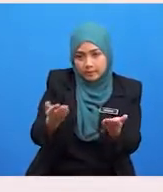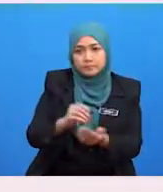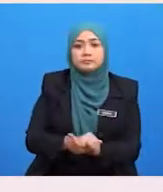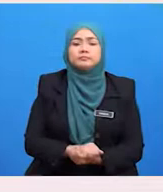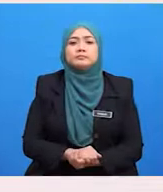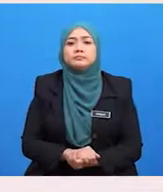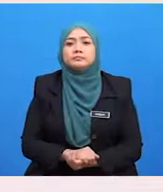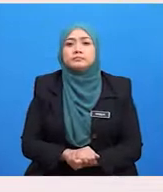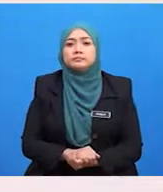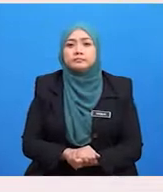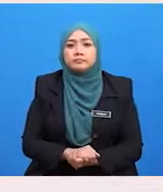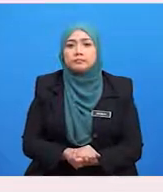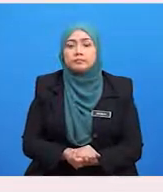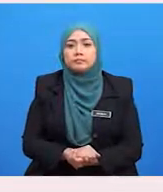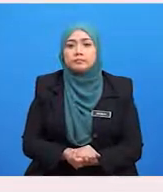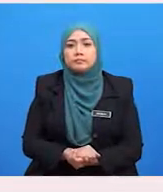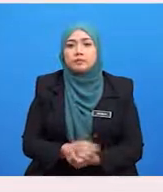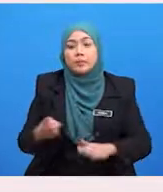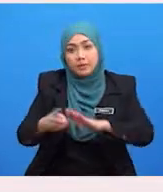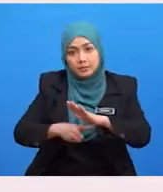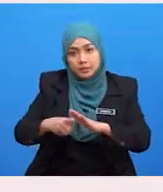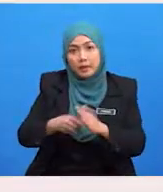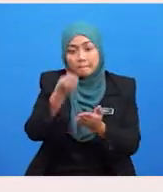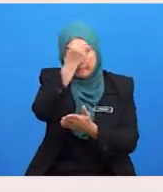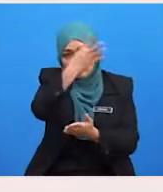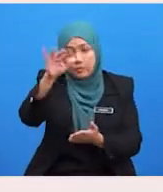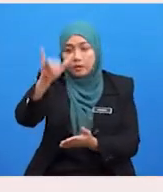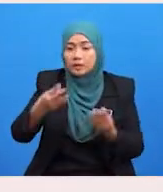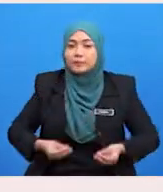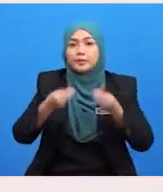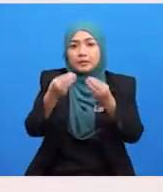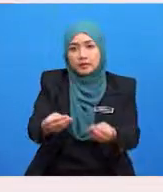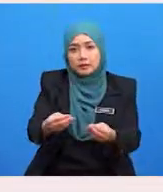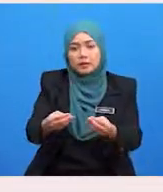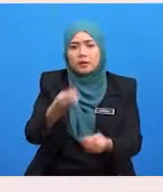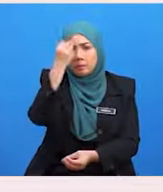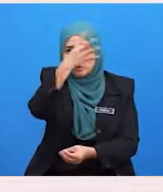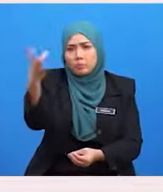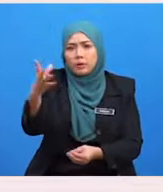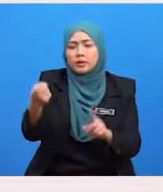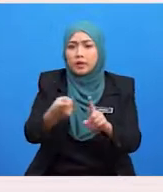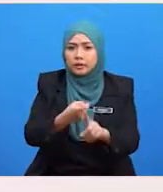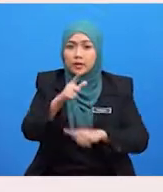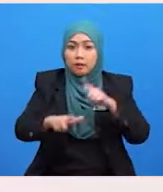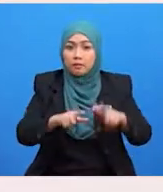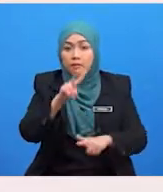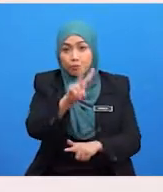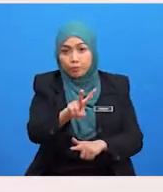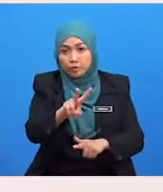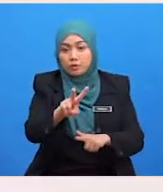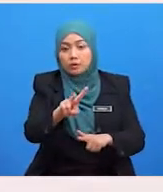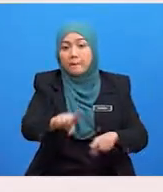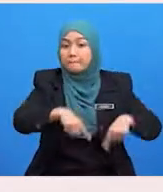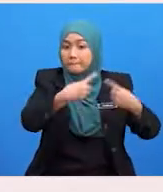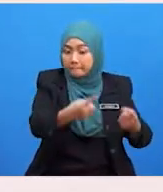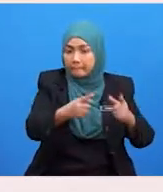dibuat berdasarkan maklumat tambahan yang diberi. Maklumat daripada langkah kedua digunakan untuk ke